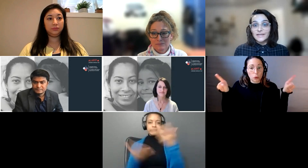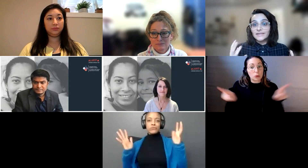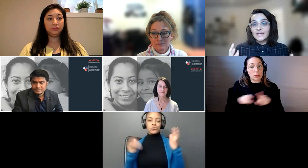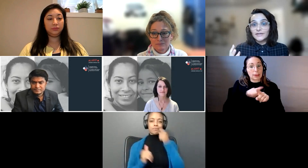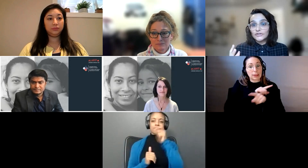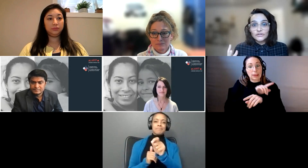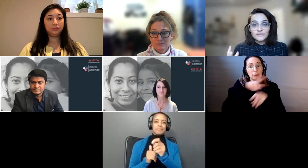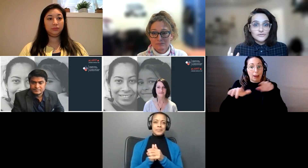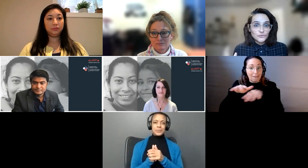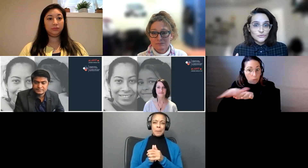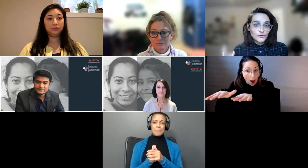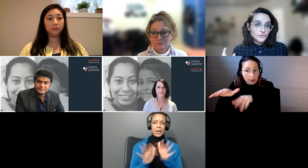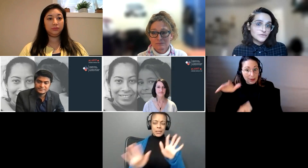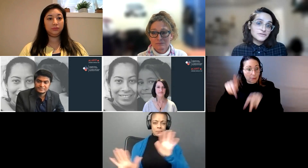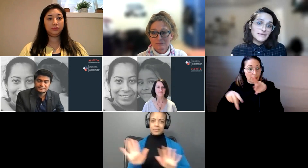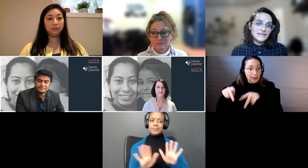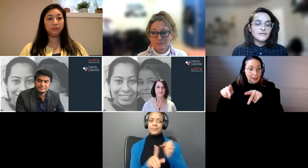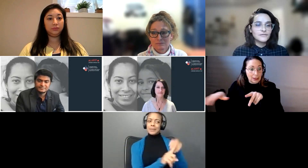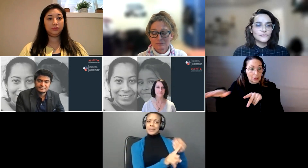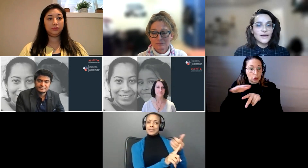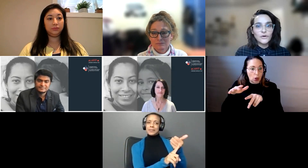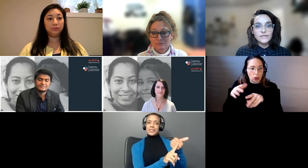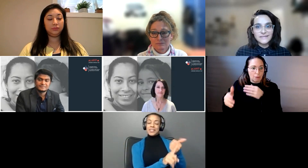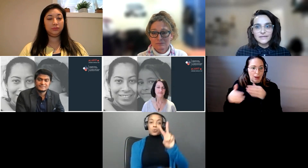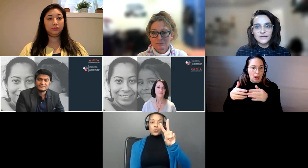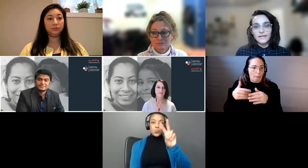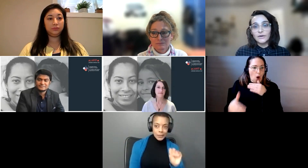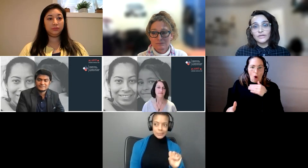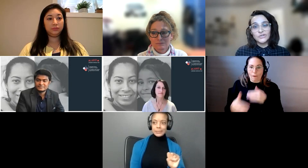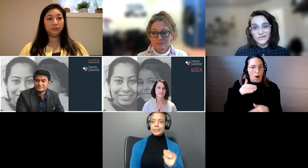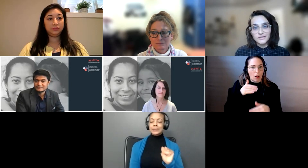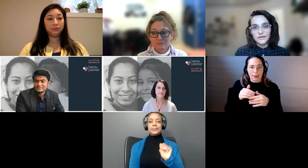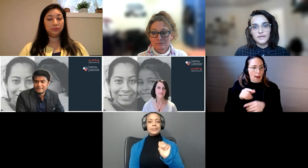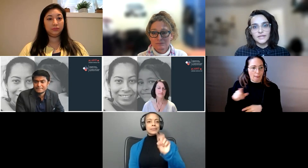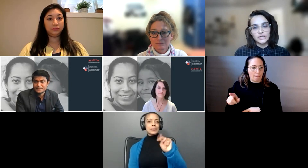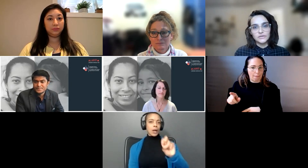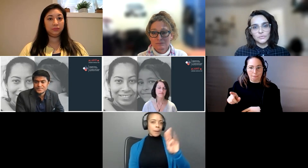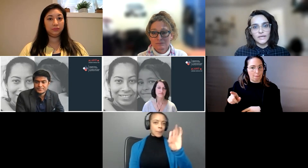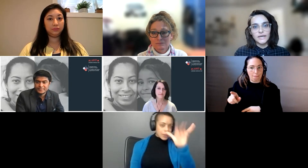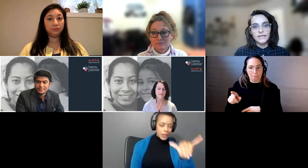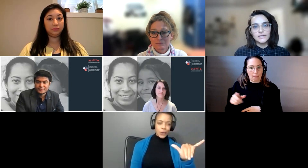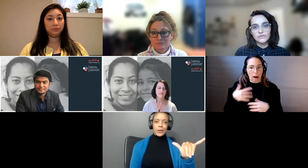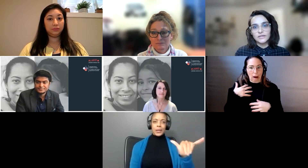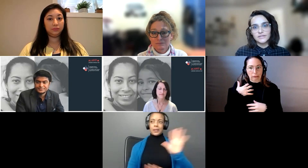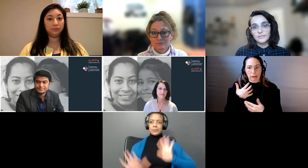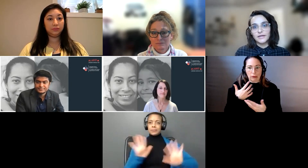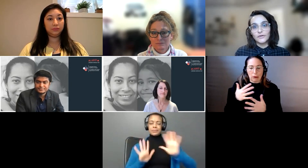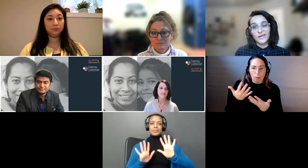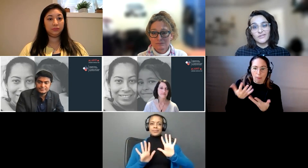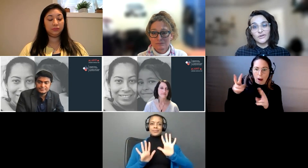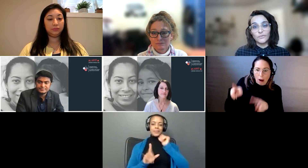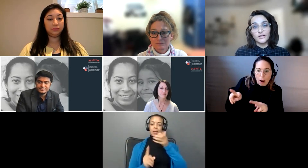fois les mettent dans des places qui ne sont pas confortables. Donc, est-ce que ça affecte comment est-ce qu'on les voit, comment est-ce qu'on les